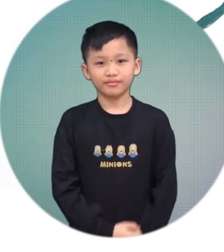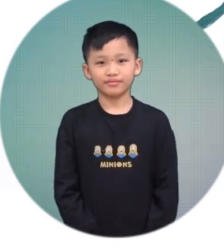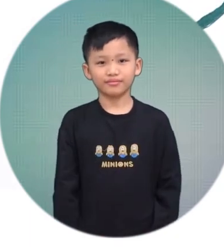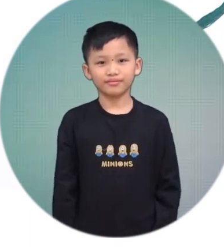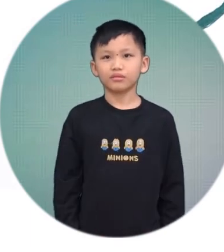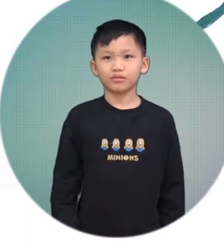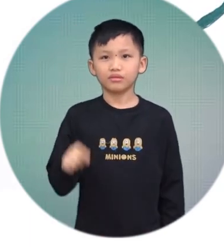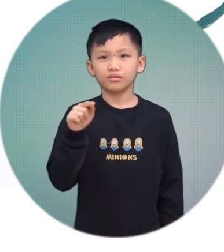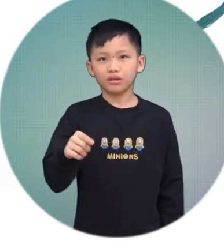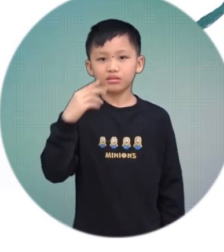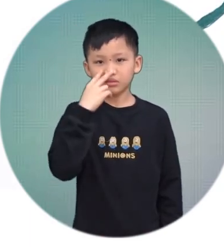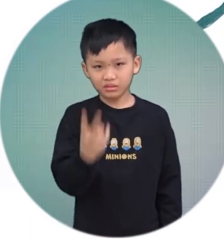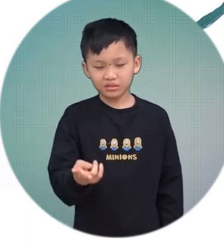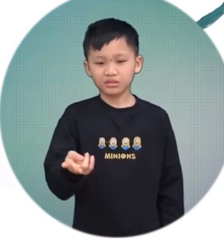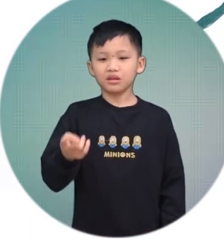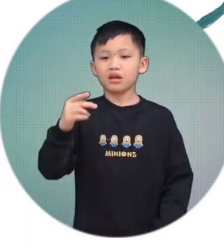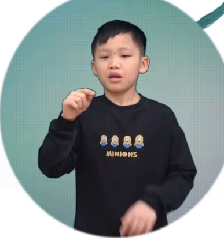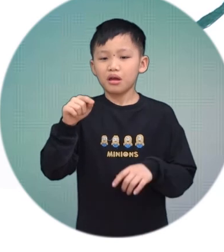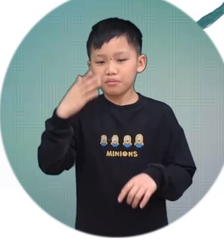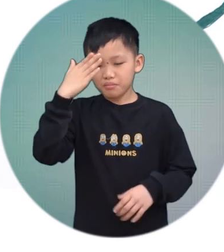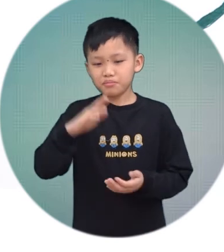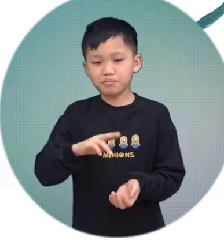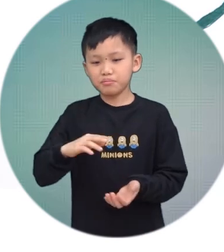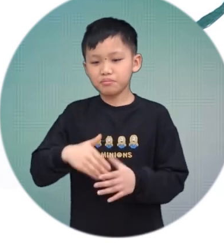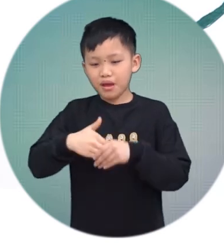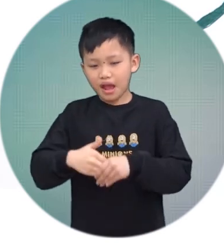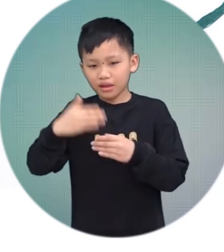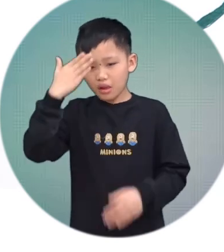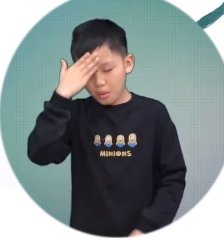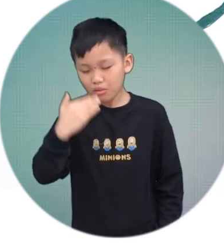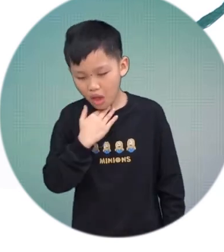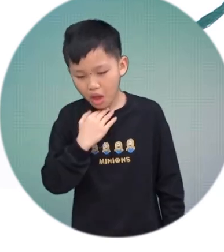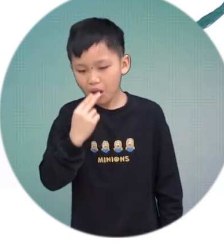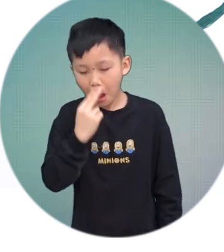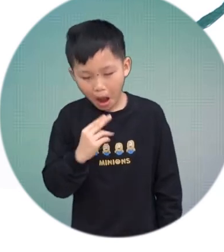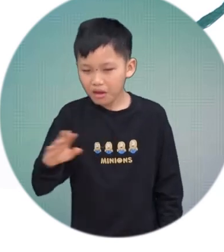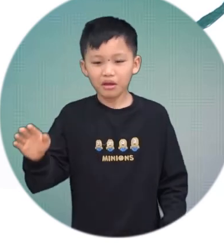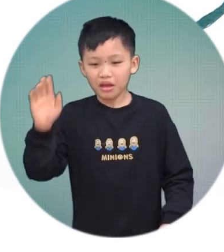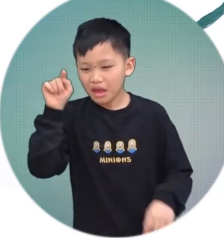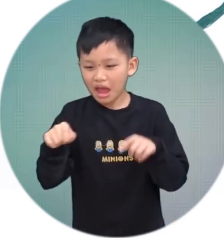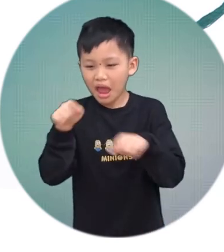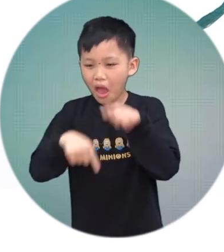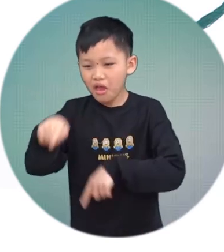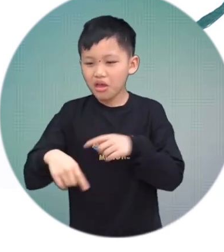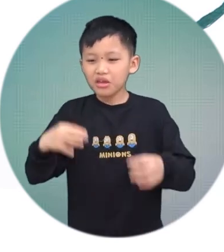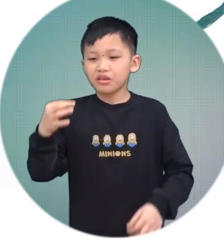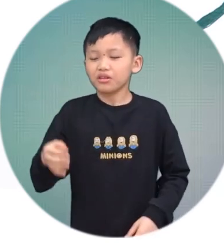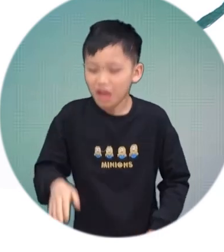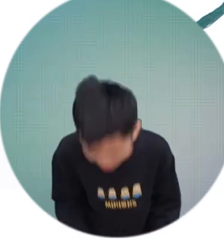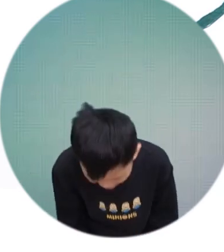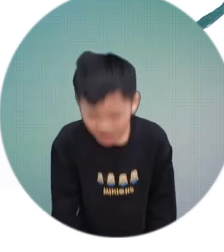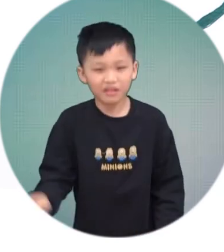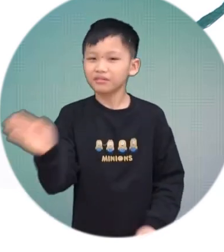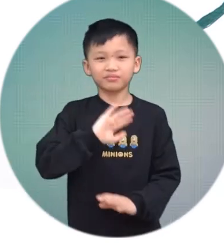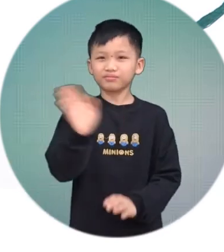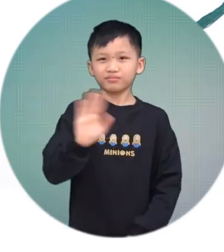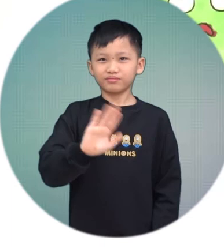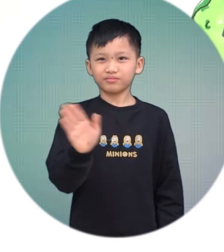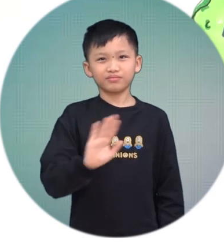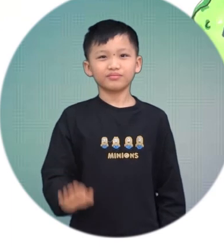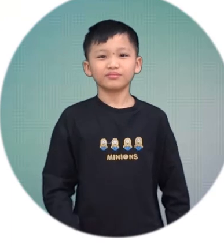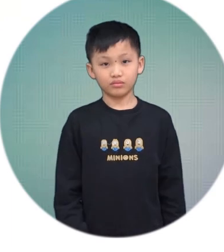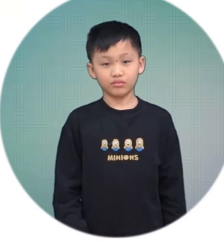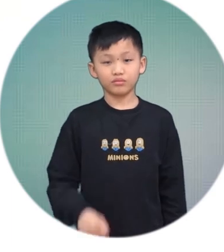9. Hãy luôn đối xử thật tốt với các bạn, không trêu ghẹo bạn khi thấy bạn mình có các dấu hiệu bị sốt hoặc ho, khó thở.